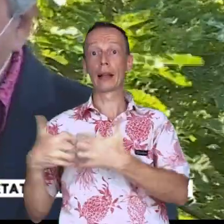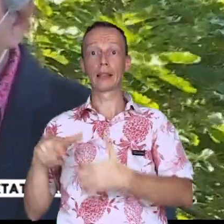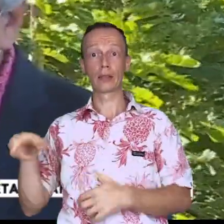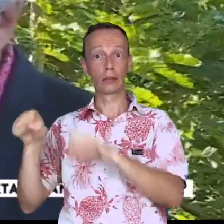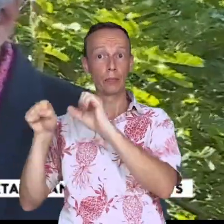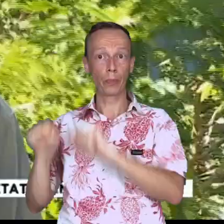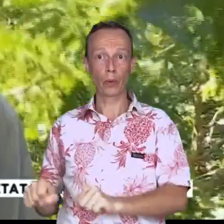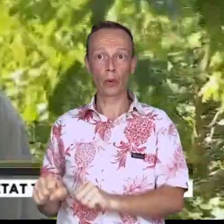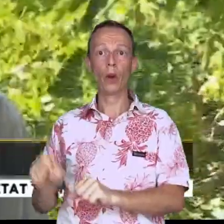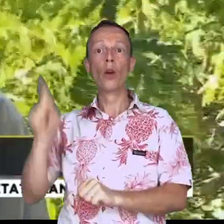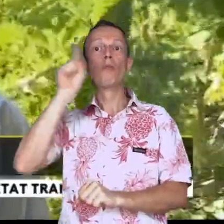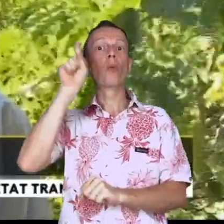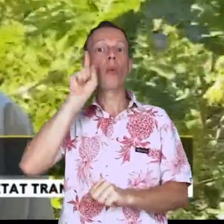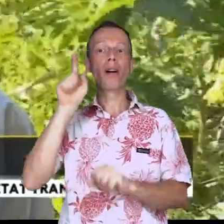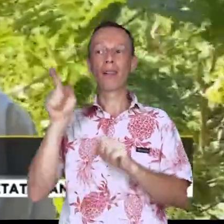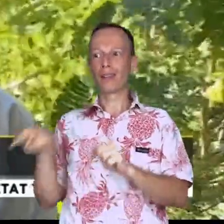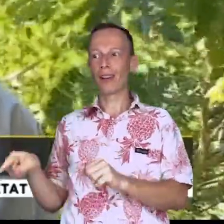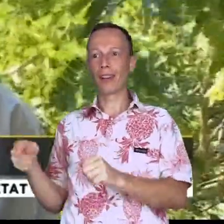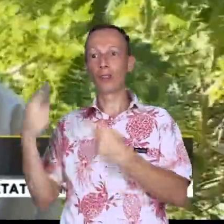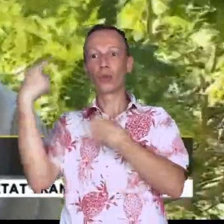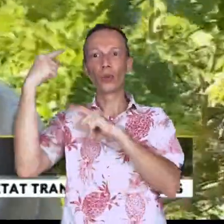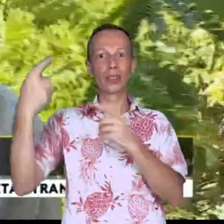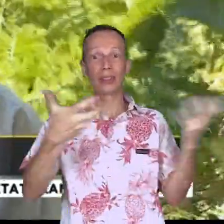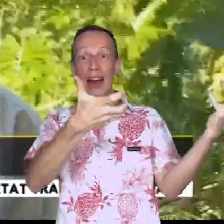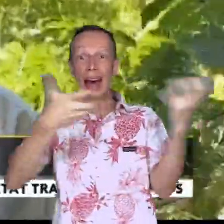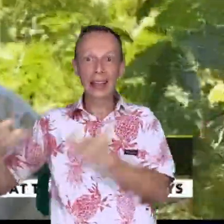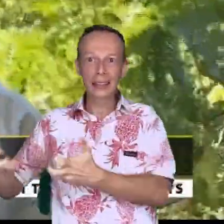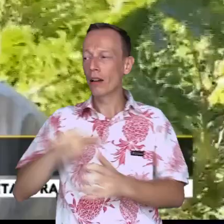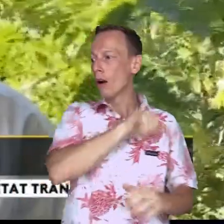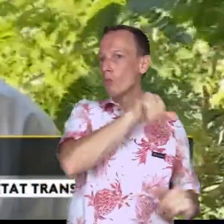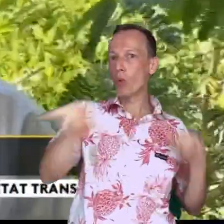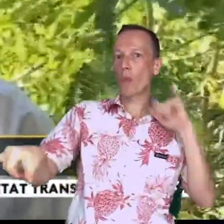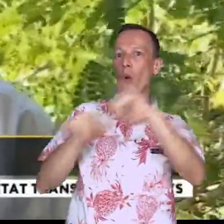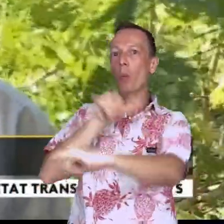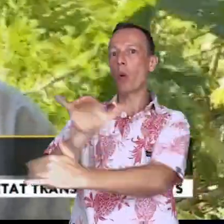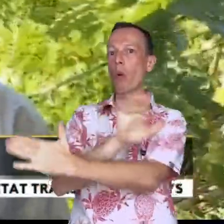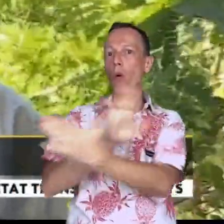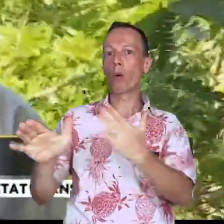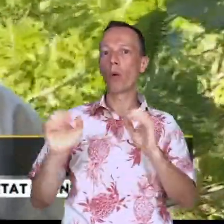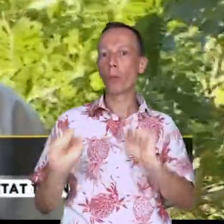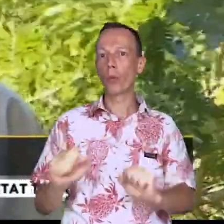C'est pareil pour Rangiroa. Ce qui change, c'est que jusqu'à présent, nous avions un contrat de gestion avec l'État